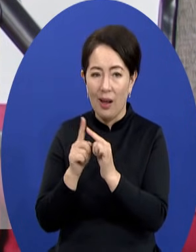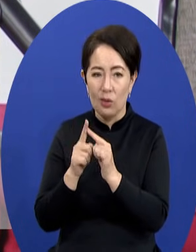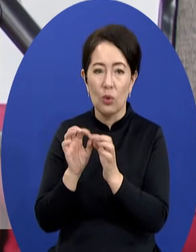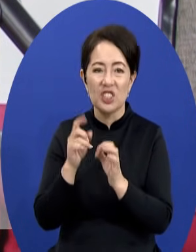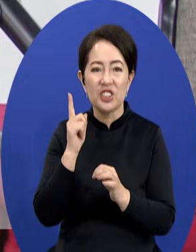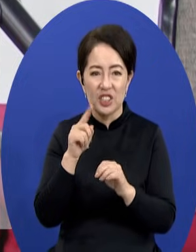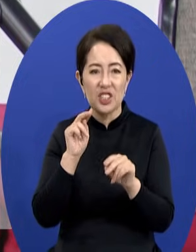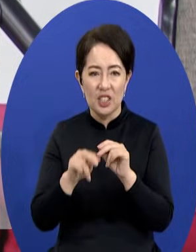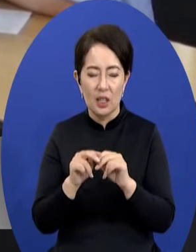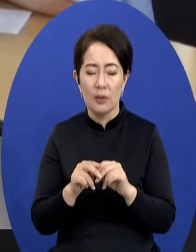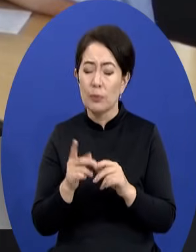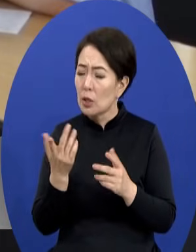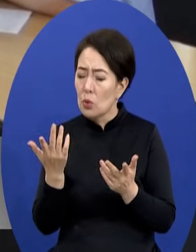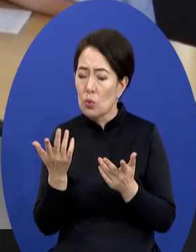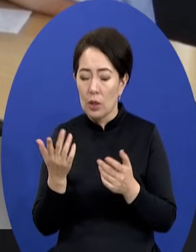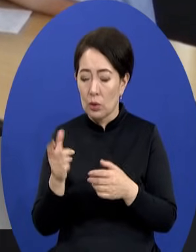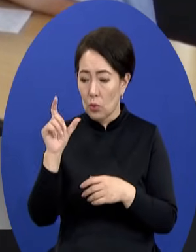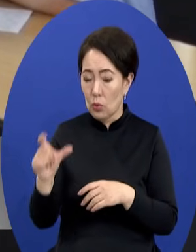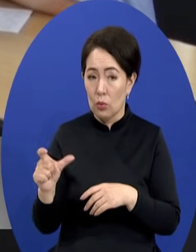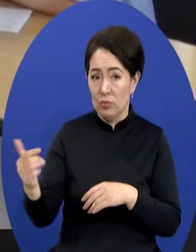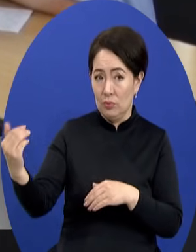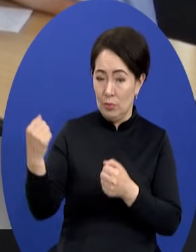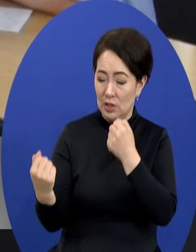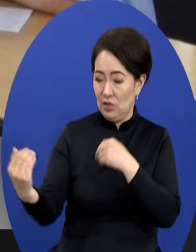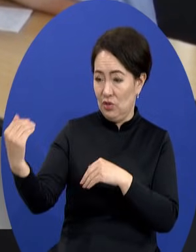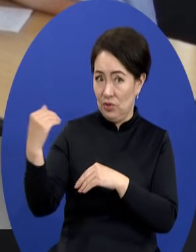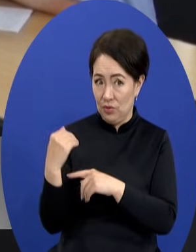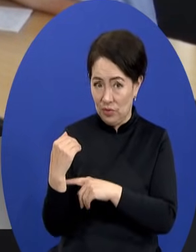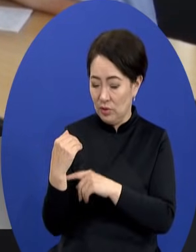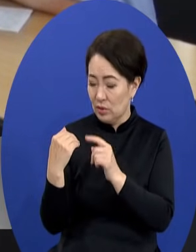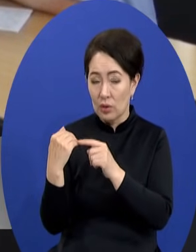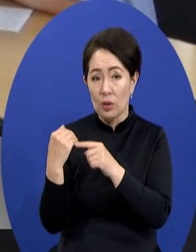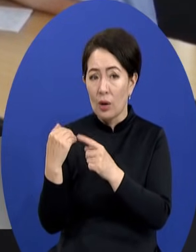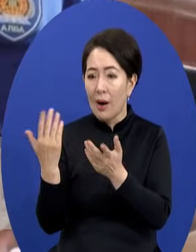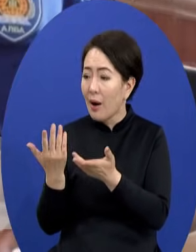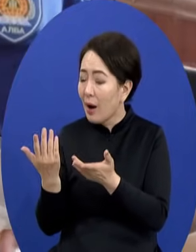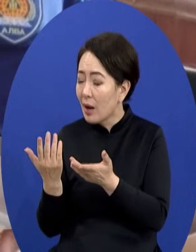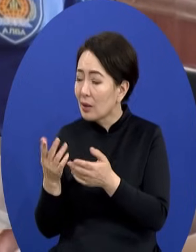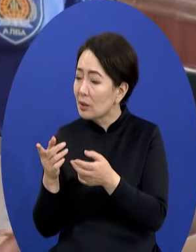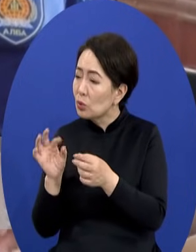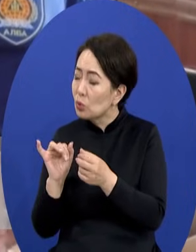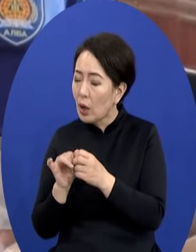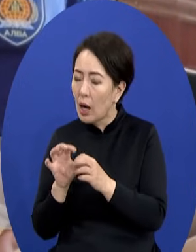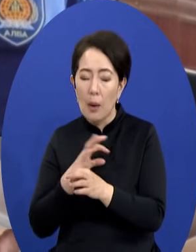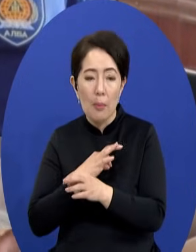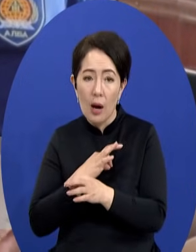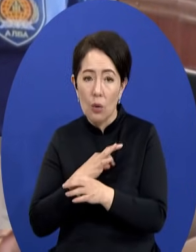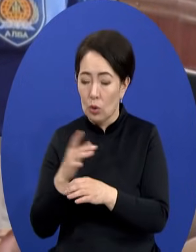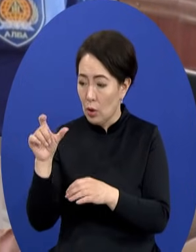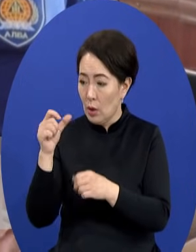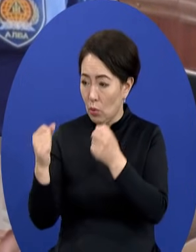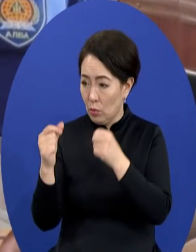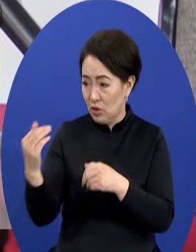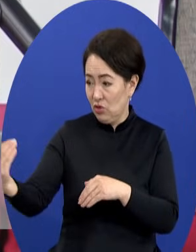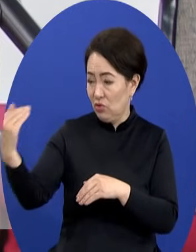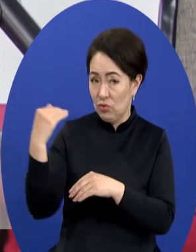гэдгийг хэлье. За тухайлбал за орж ирж байгаа нөхцөлд бол хаанаас ямар шалтгаантайгаар ямар бүс нутгаас ирж байгааг үл шалтгаалж орж ирсэн